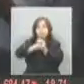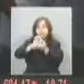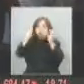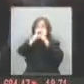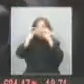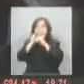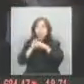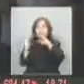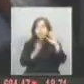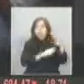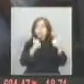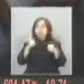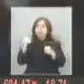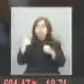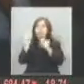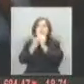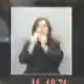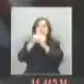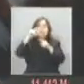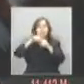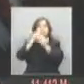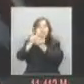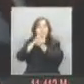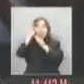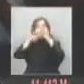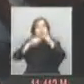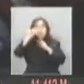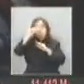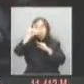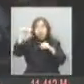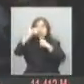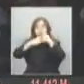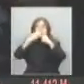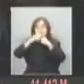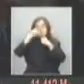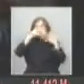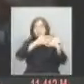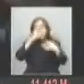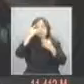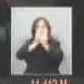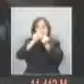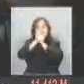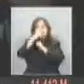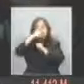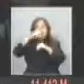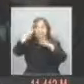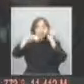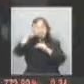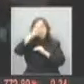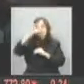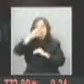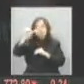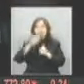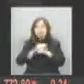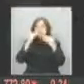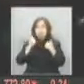สำรบปะเกียวนั้นจะได้สวแ่งในการชกไฟนี้ไม่ต่ำกวา 20 ล้านหือนสหรัฐหรอกวา 600 ล้านบาทที่เดียวในขณะท Mosley จะ